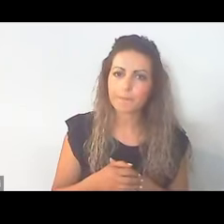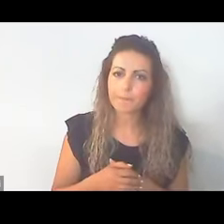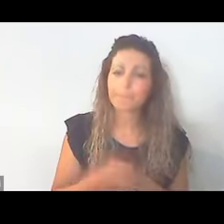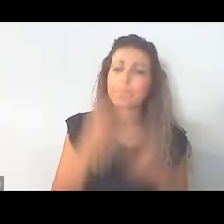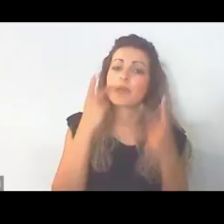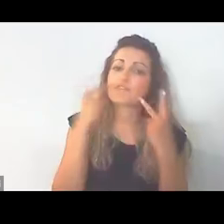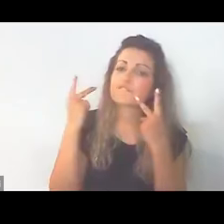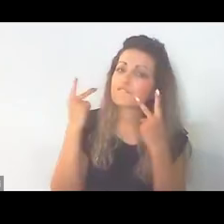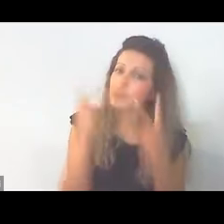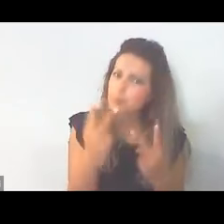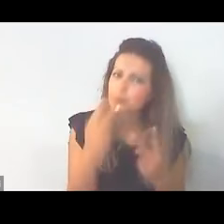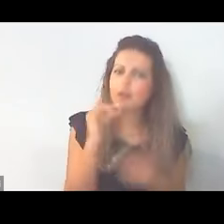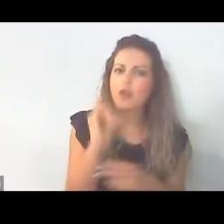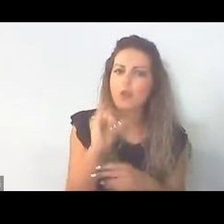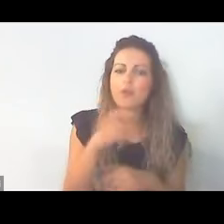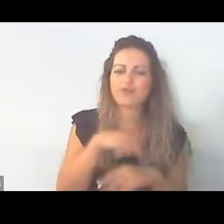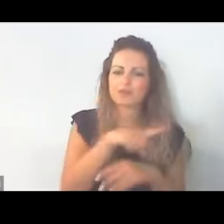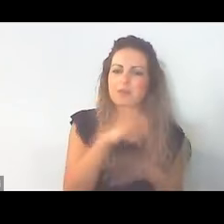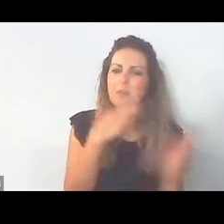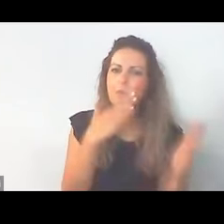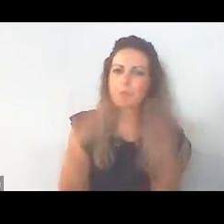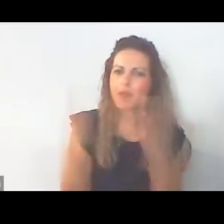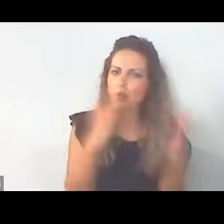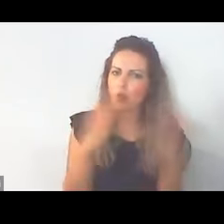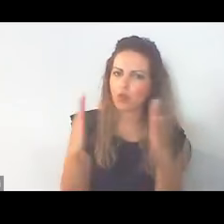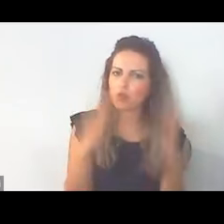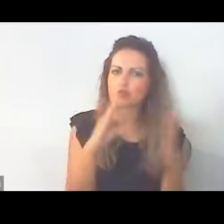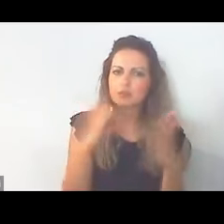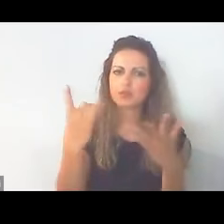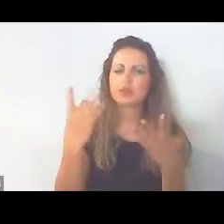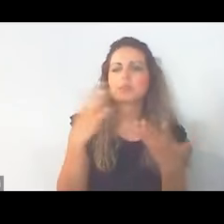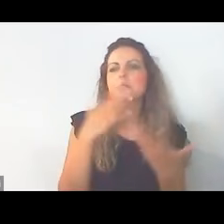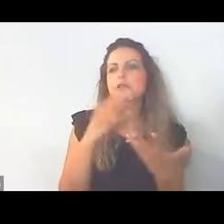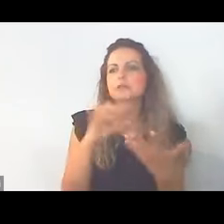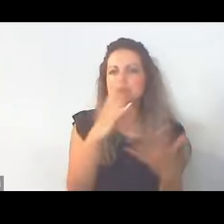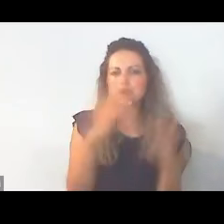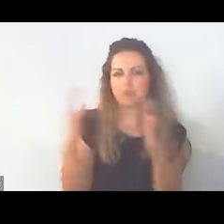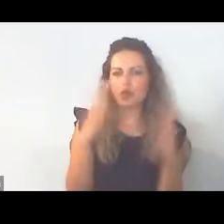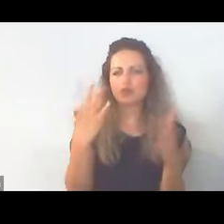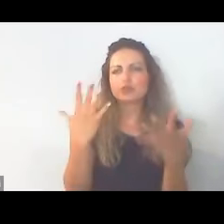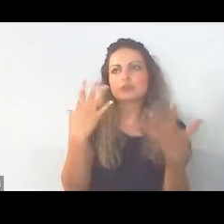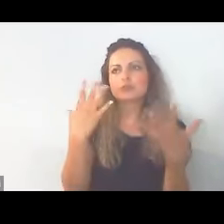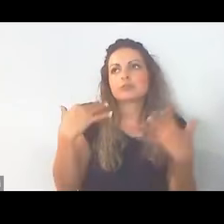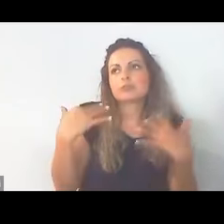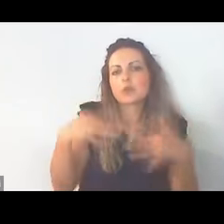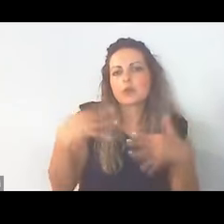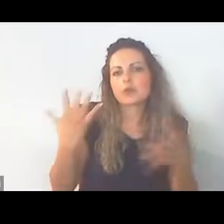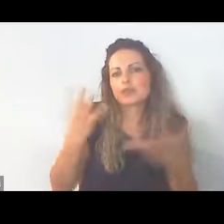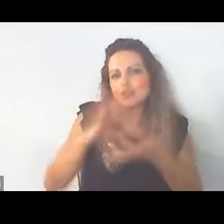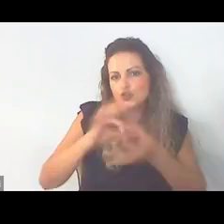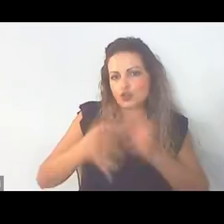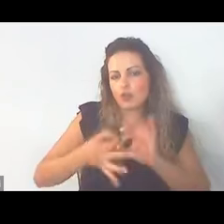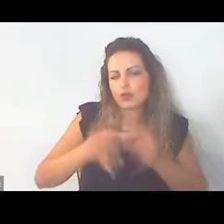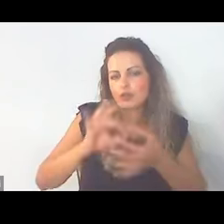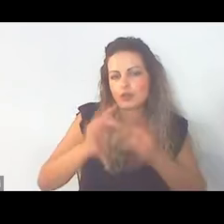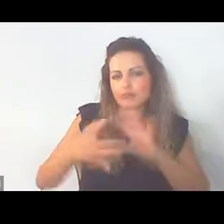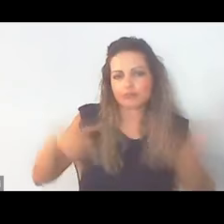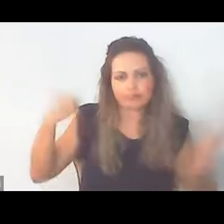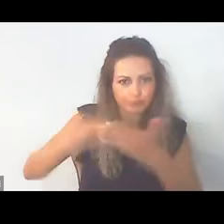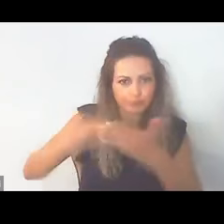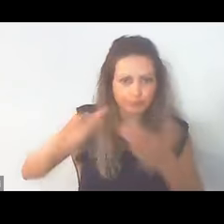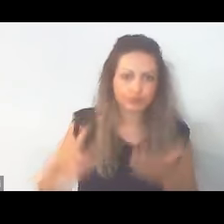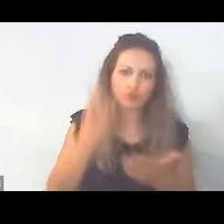όμως ακόμα και κατά τη διάρκεια μιας ιστορικής περίοδου, αν θέλετε, με την έννοια ότι δεν είναι κάτι που μας έχει ξανασυμβεί, αυτή